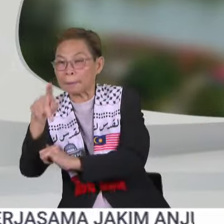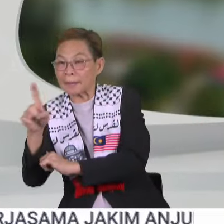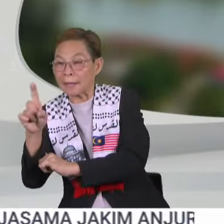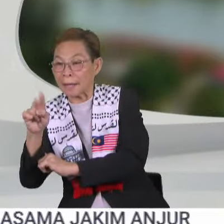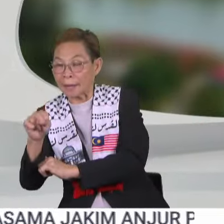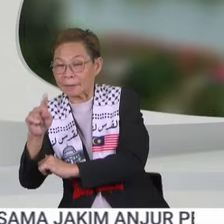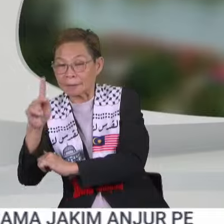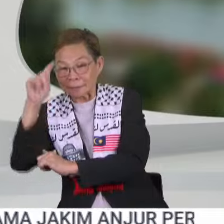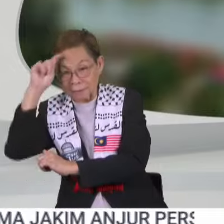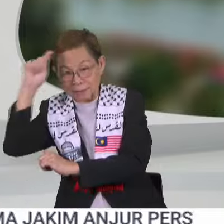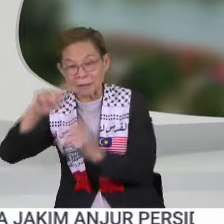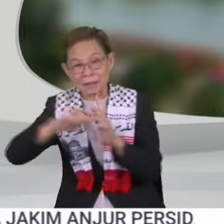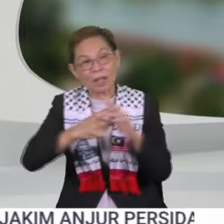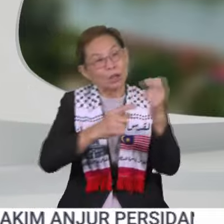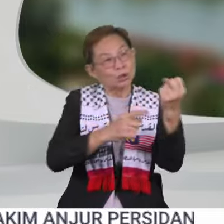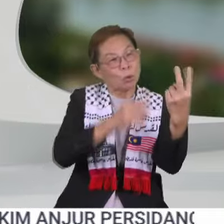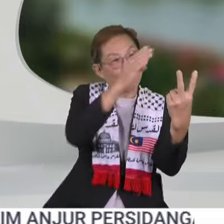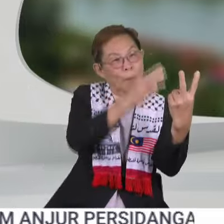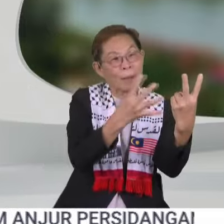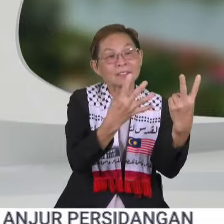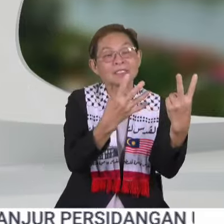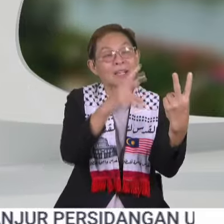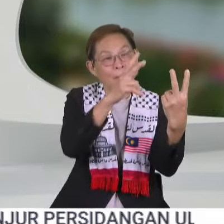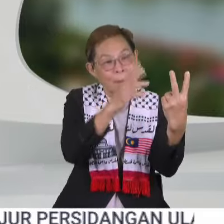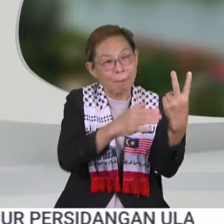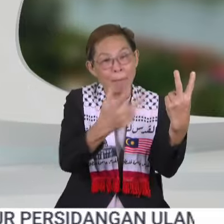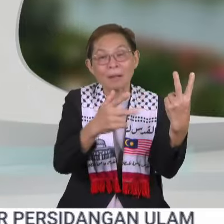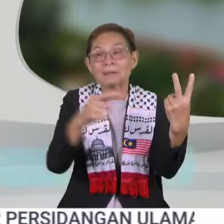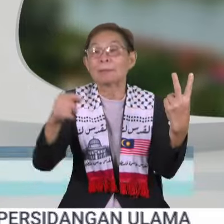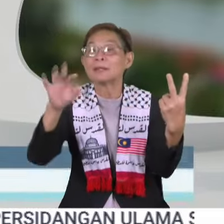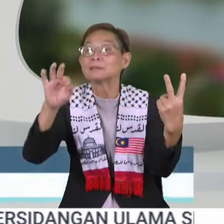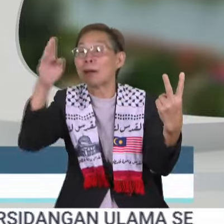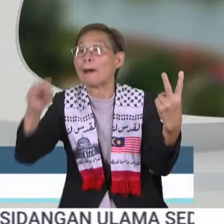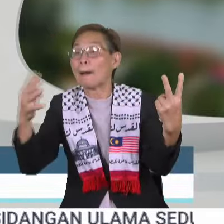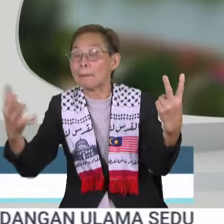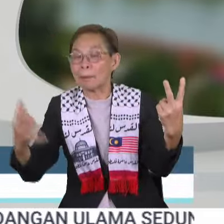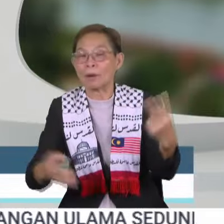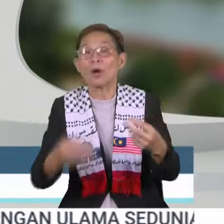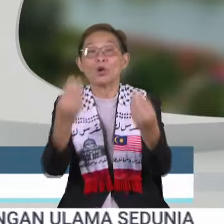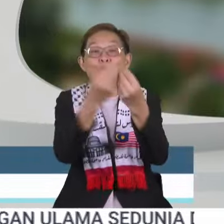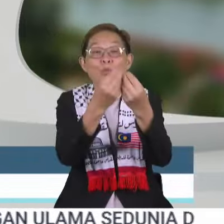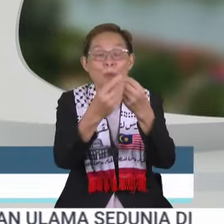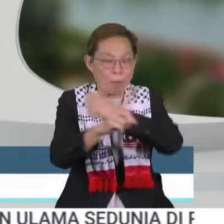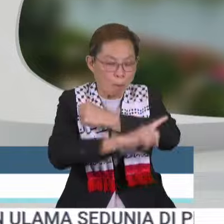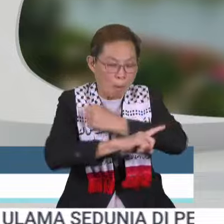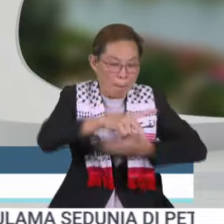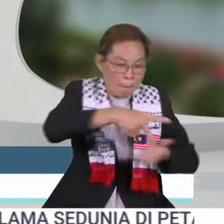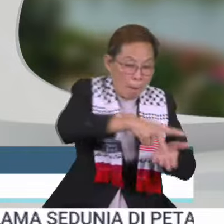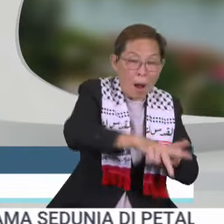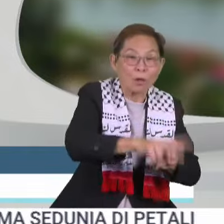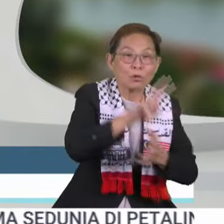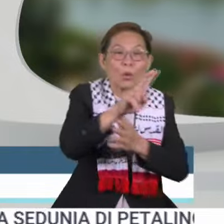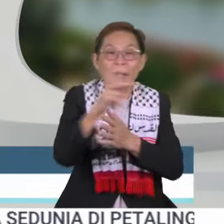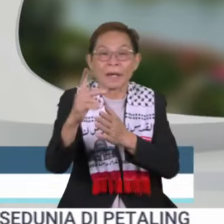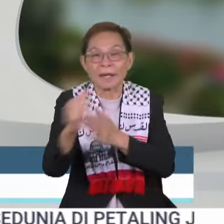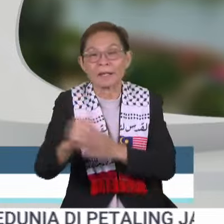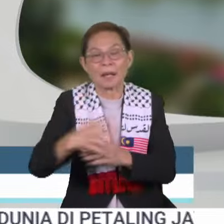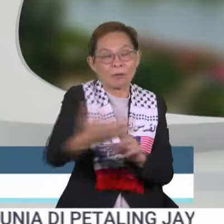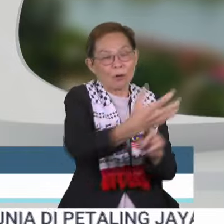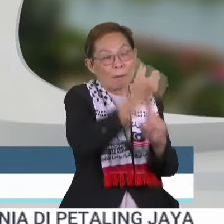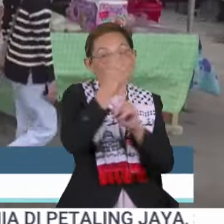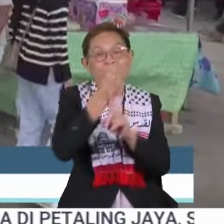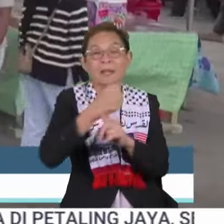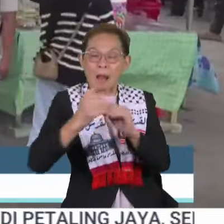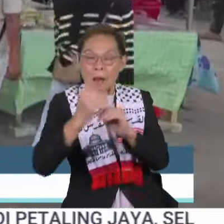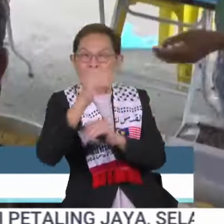bermula 12 Mac hingga 9 April lalu. Ia melibatkan jumlah kompaun RM2,000 dengan nilai rampasan lebih